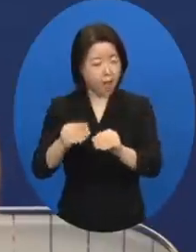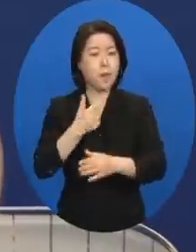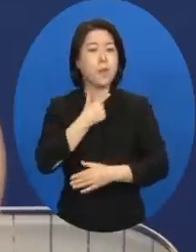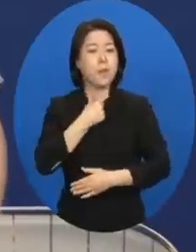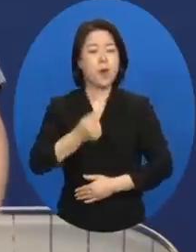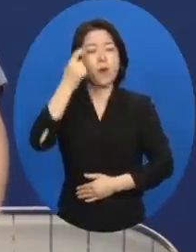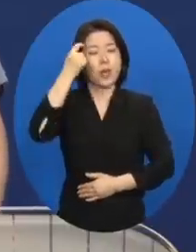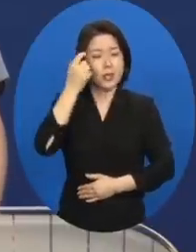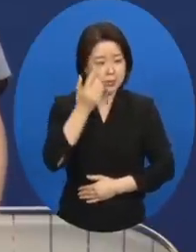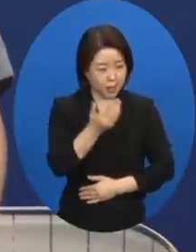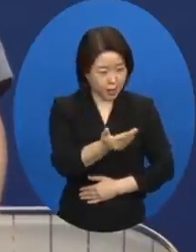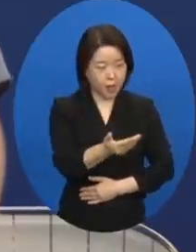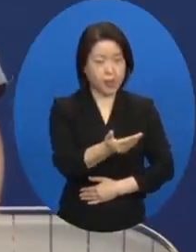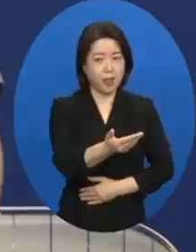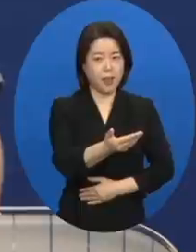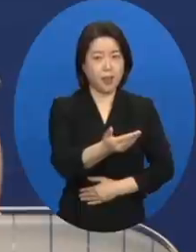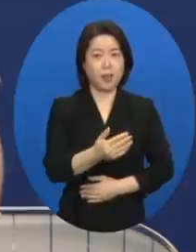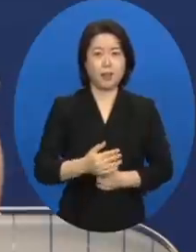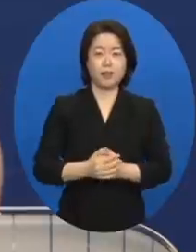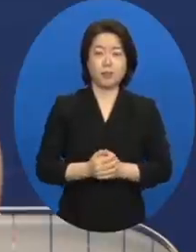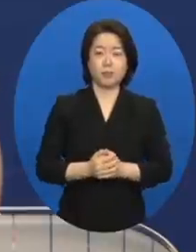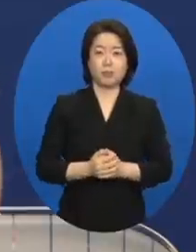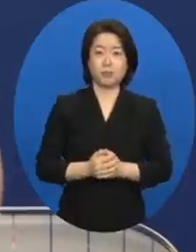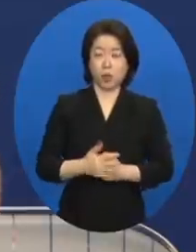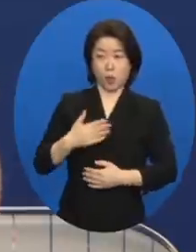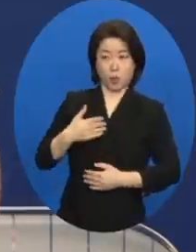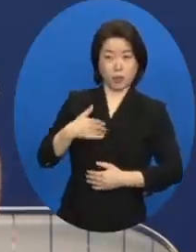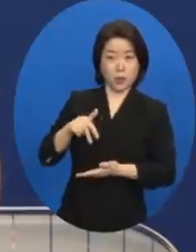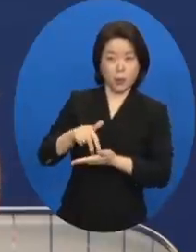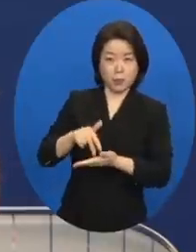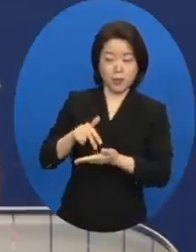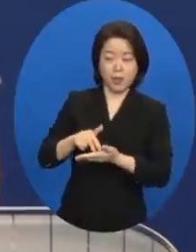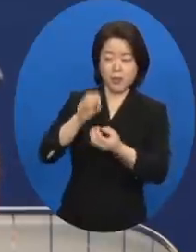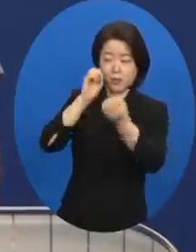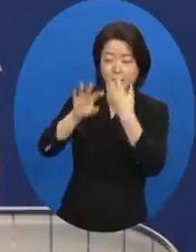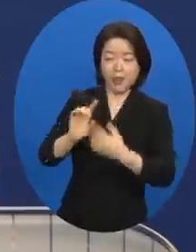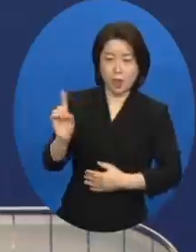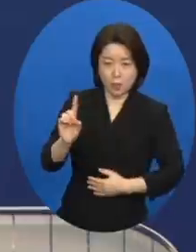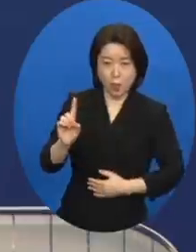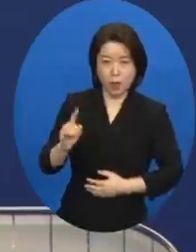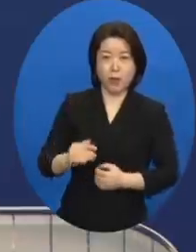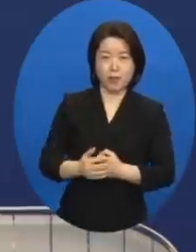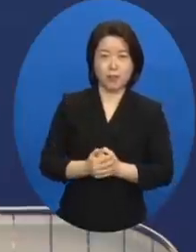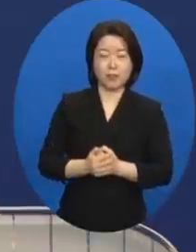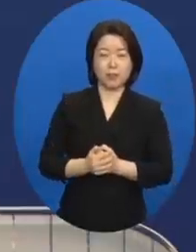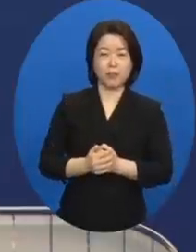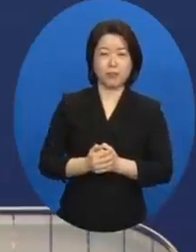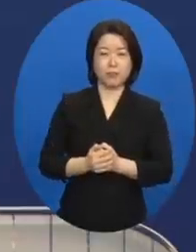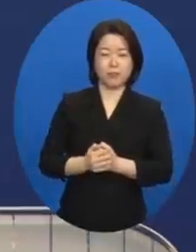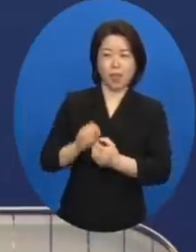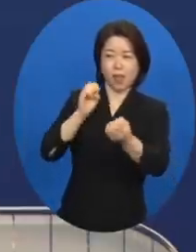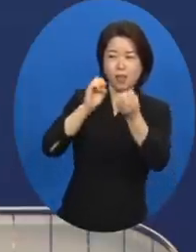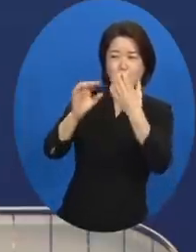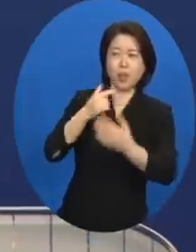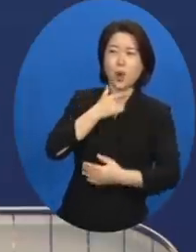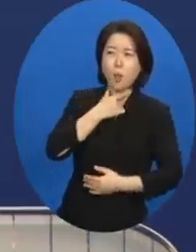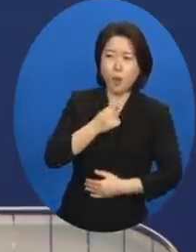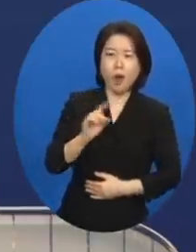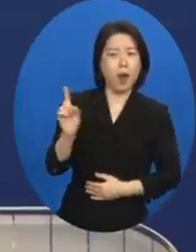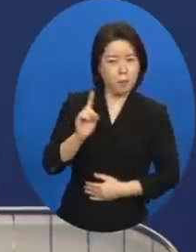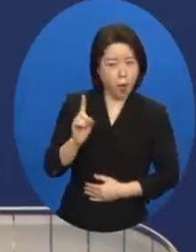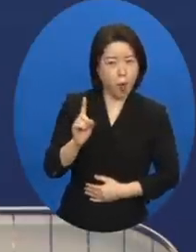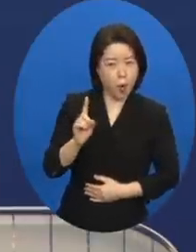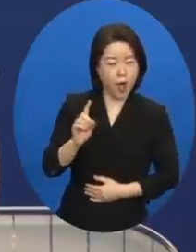하느냐? 저 같으면 그래서 이렇게 대답했을